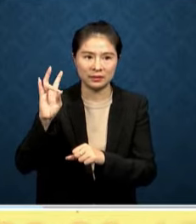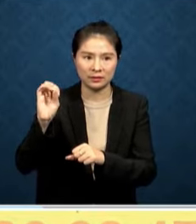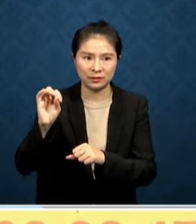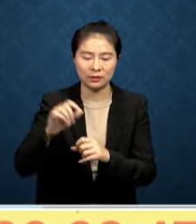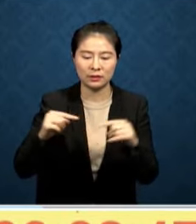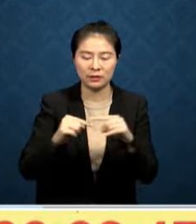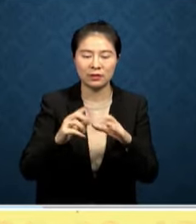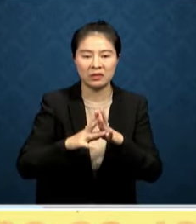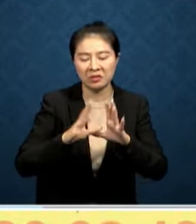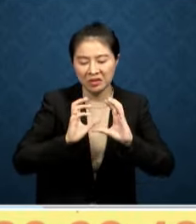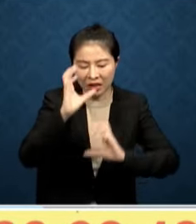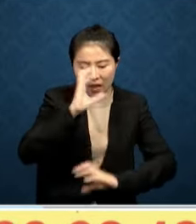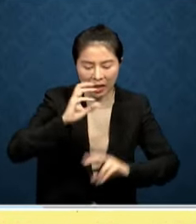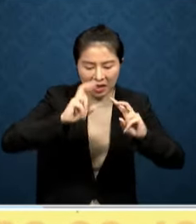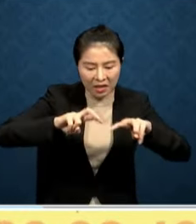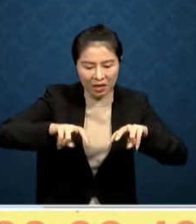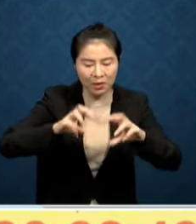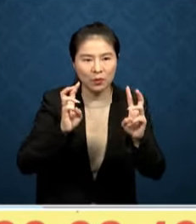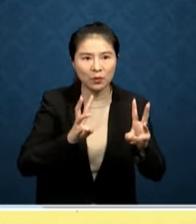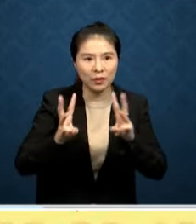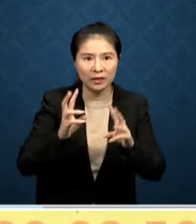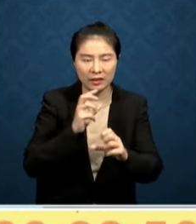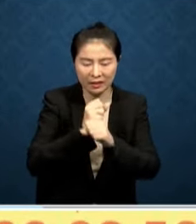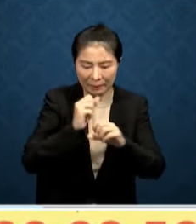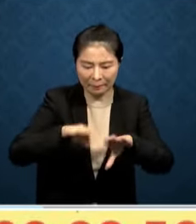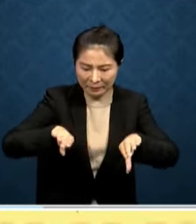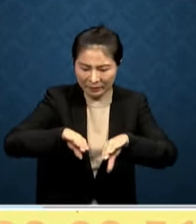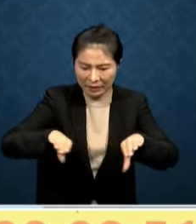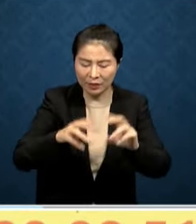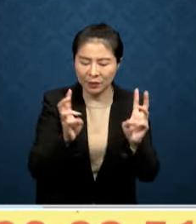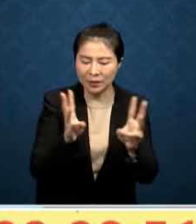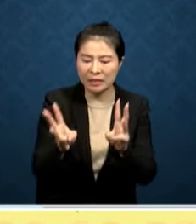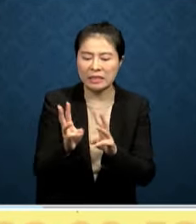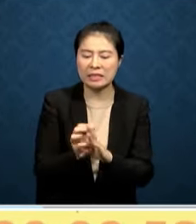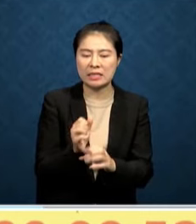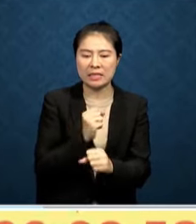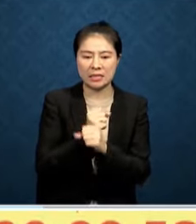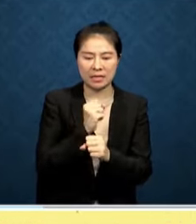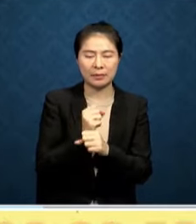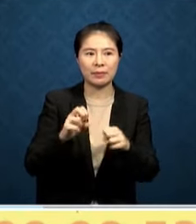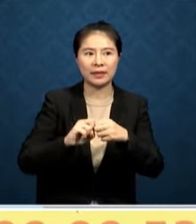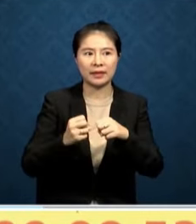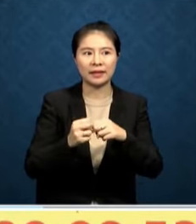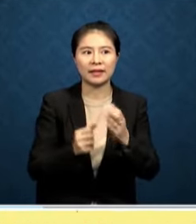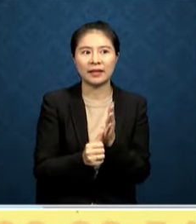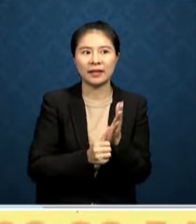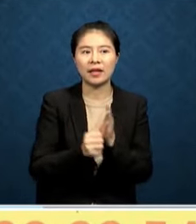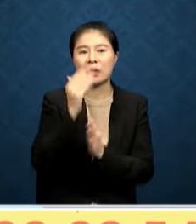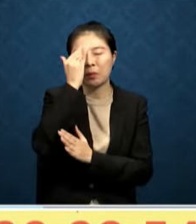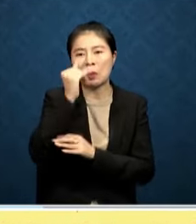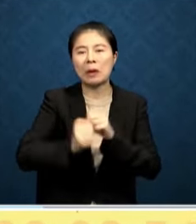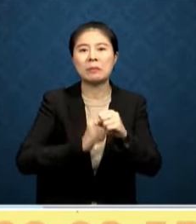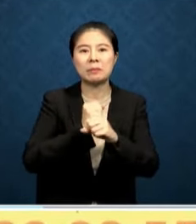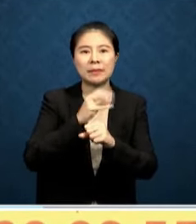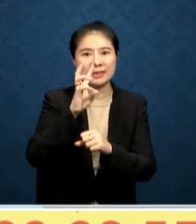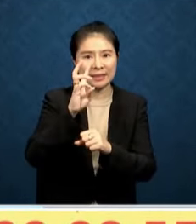วครับท่านต้องกุยทางท่านเห็นแล้วว่ามีตออะไรขวางอยู่ท่านต้องกุยทางแล้วครับเพราะว่าท่านมีโจทย์ใหญ่รออยู่คือ600บาทในปี70นะครับฝาก